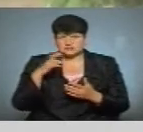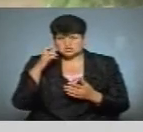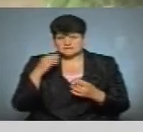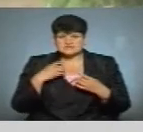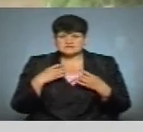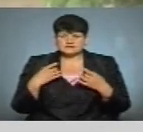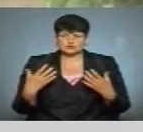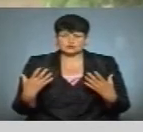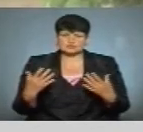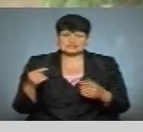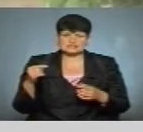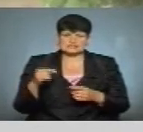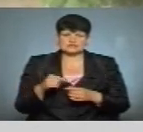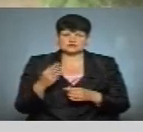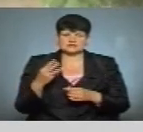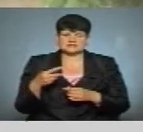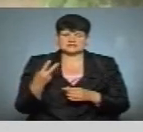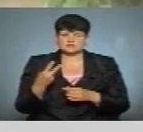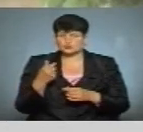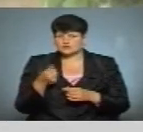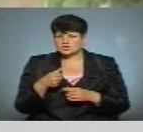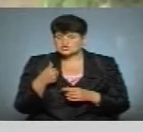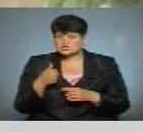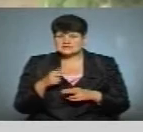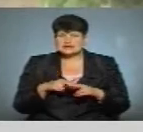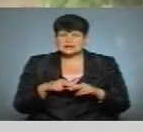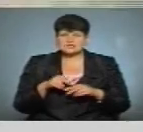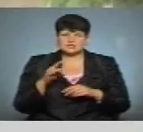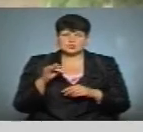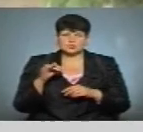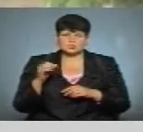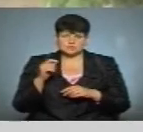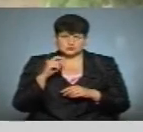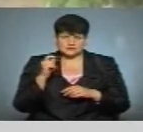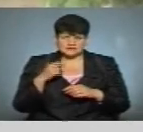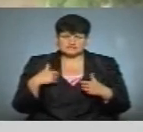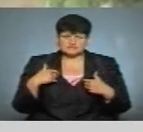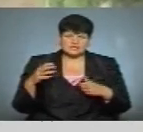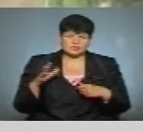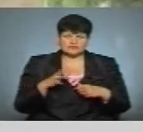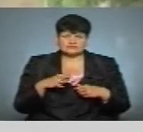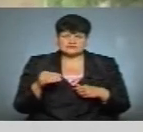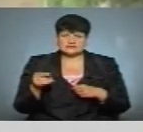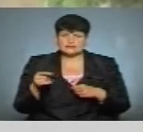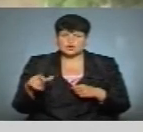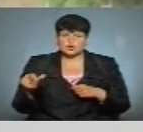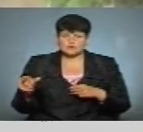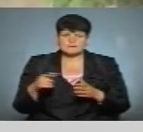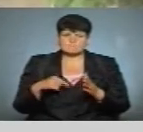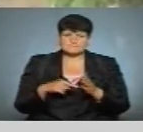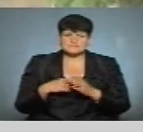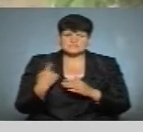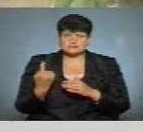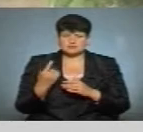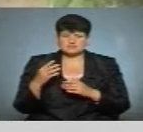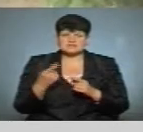святкує 1032-ту річницю хрещення Русі України. Вітаю всіх тернополян міста і області з цим